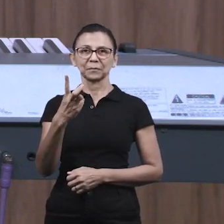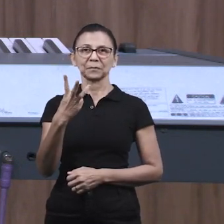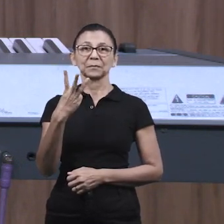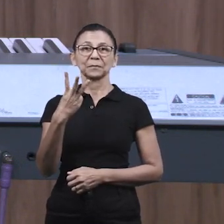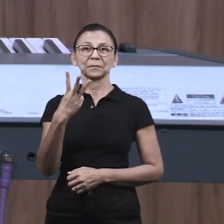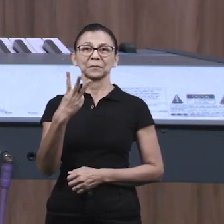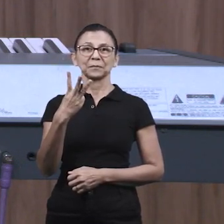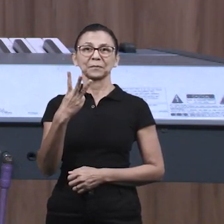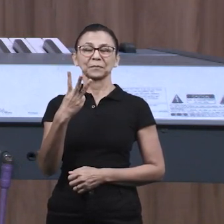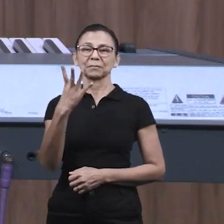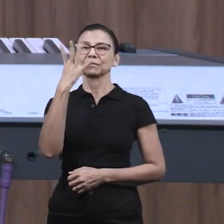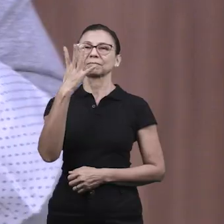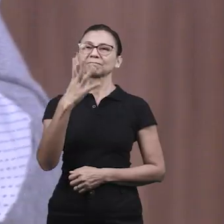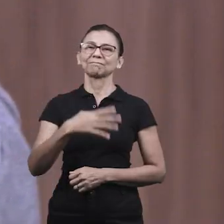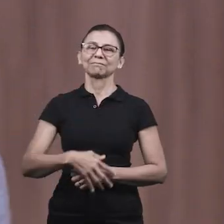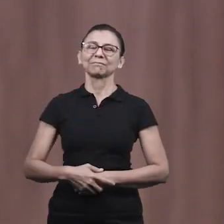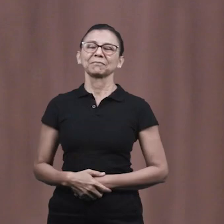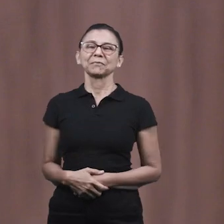3, 4.